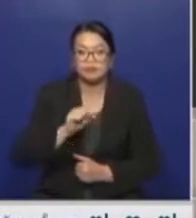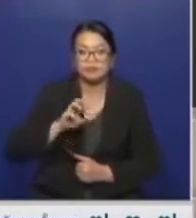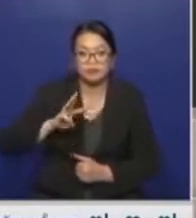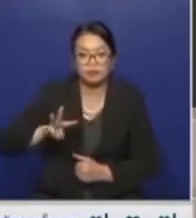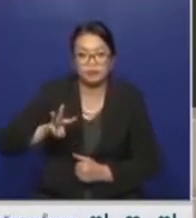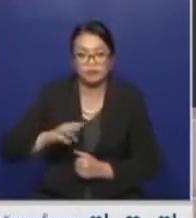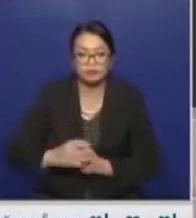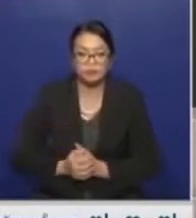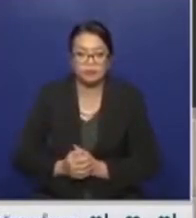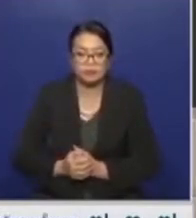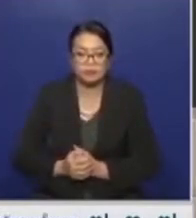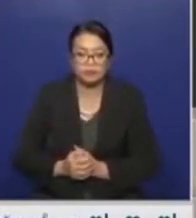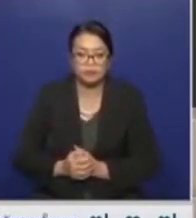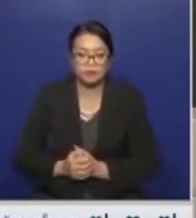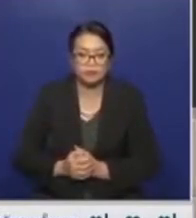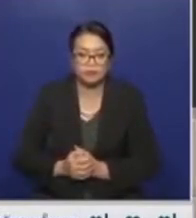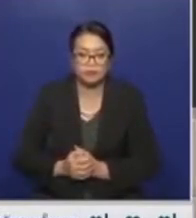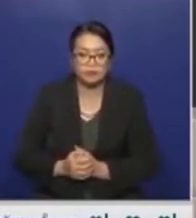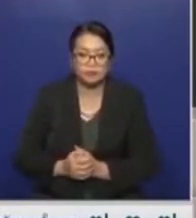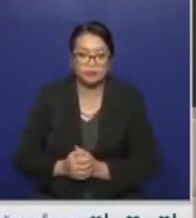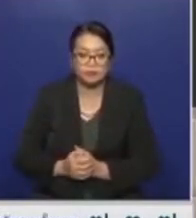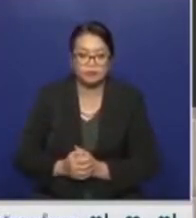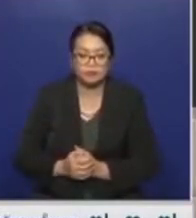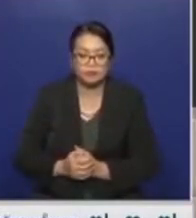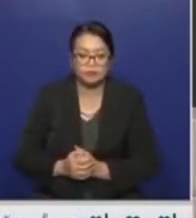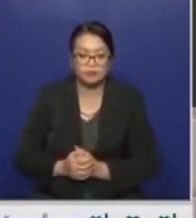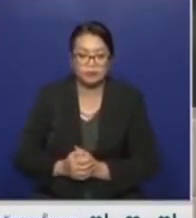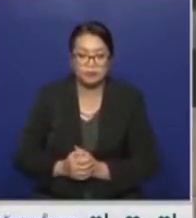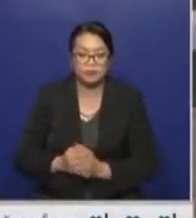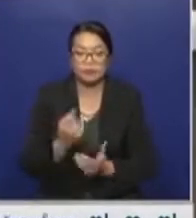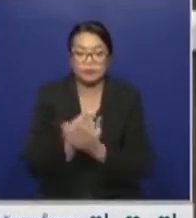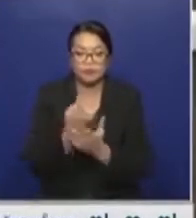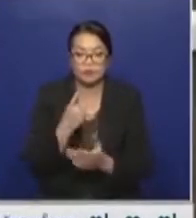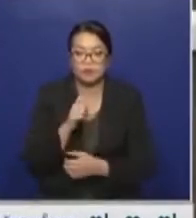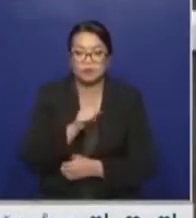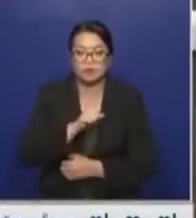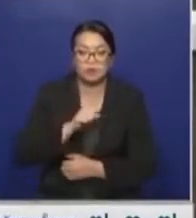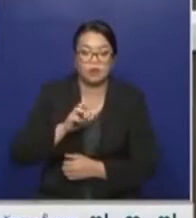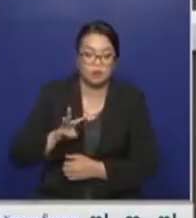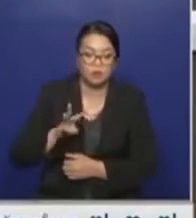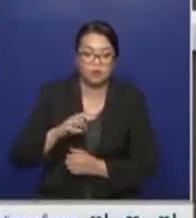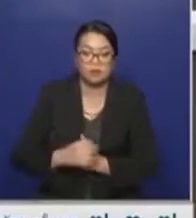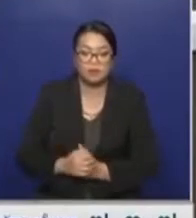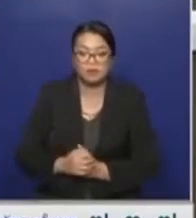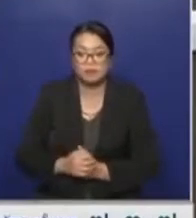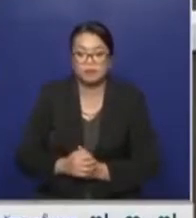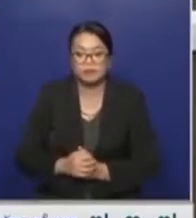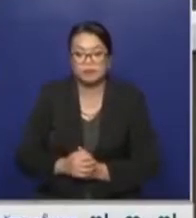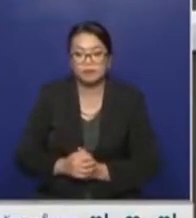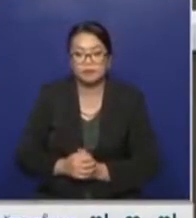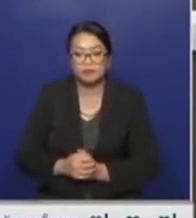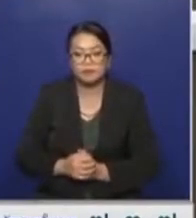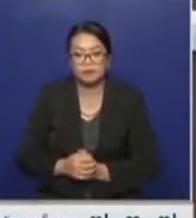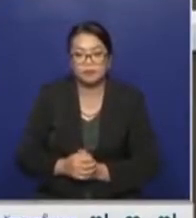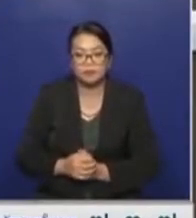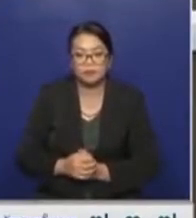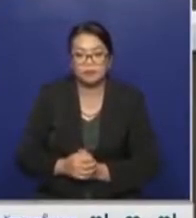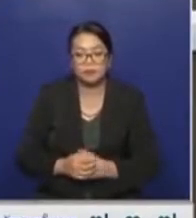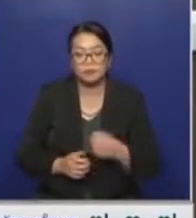ภาในฐานะสมาชิกรัฐสภาท่านประธานครับ2